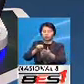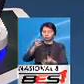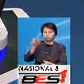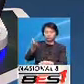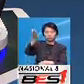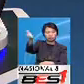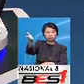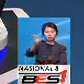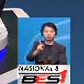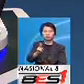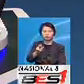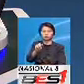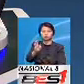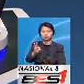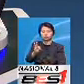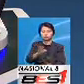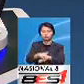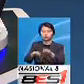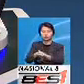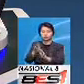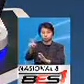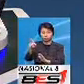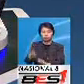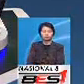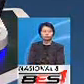di Kompleks Kraf Jalan Conley.